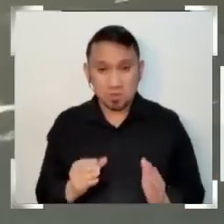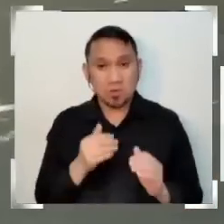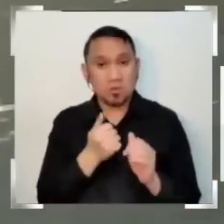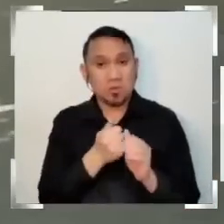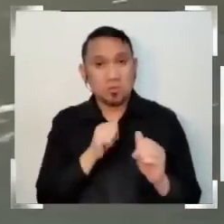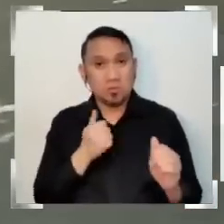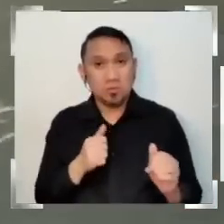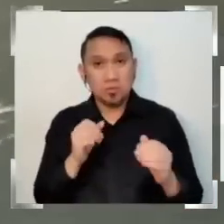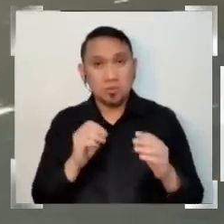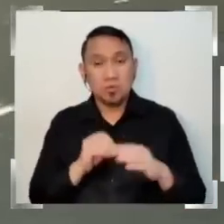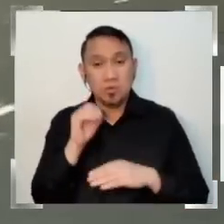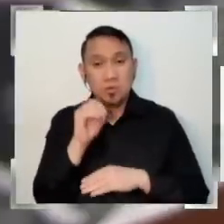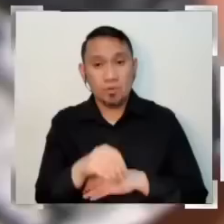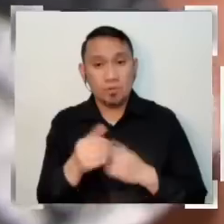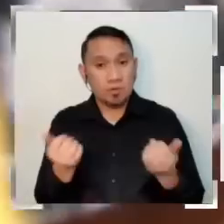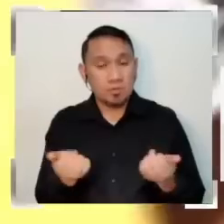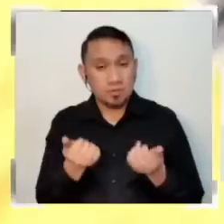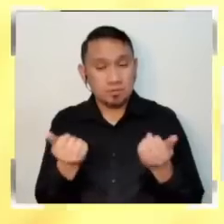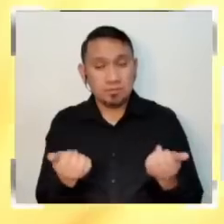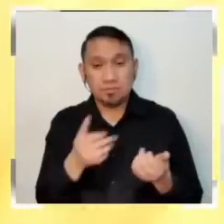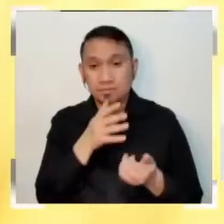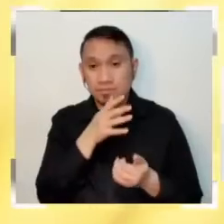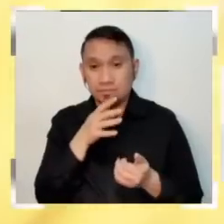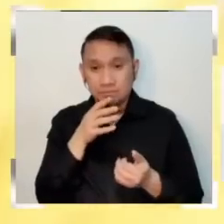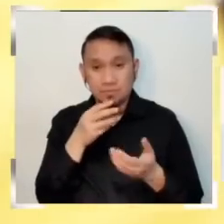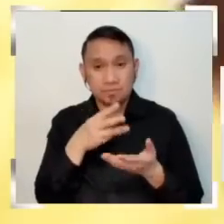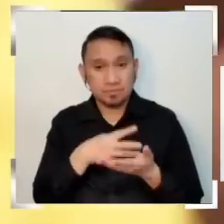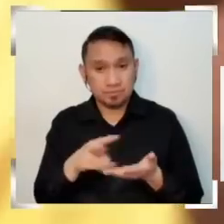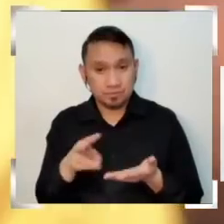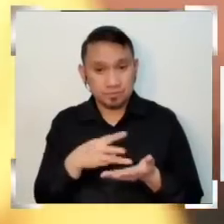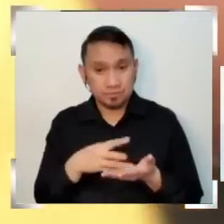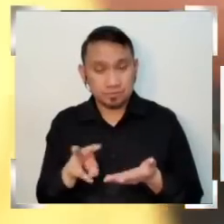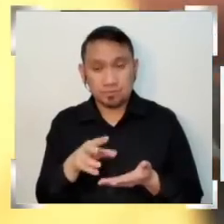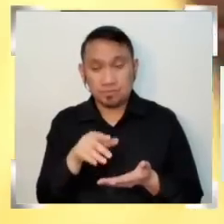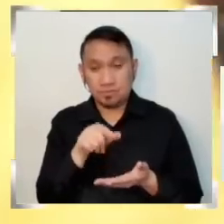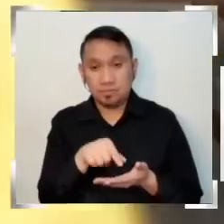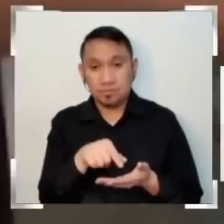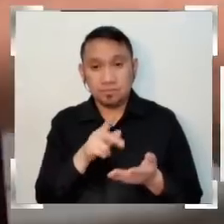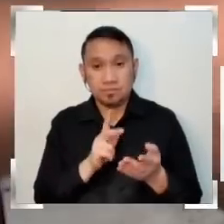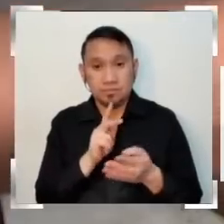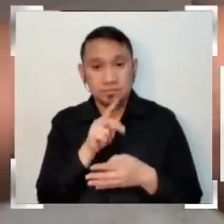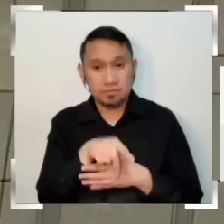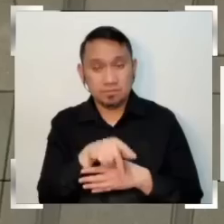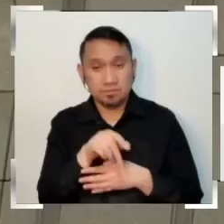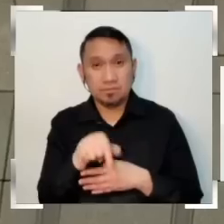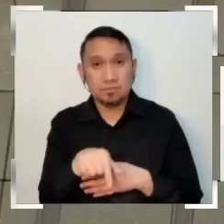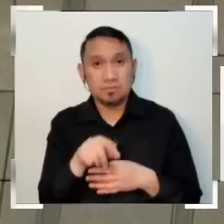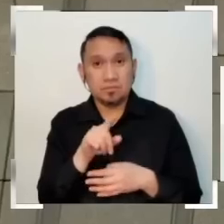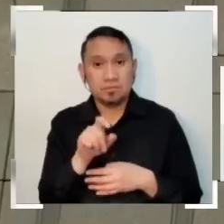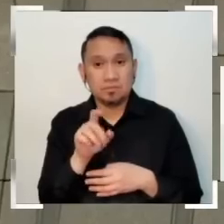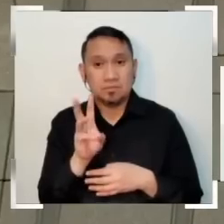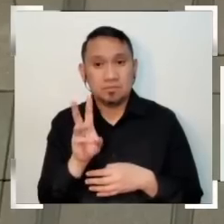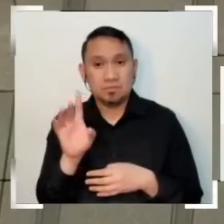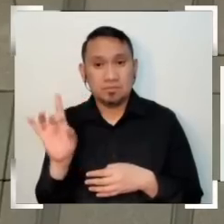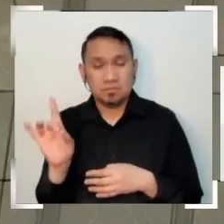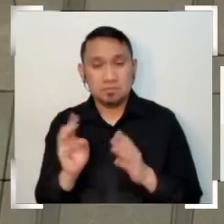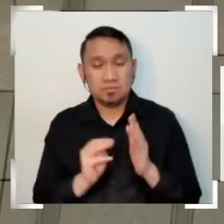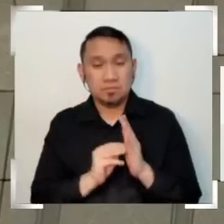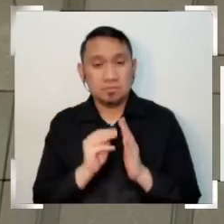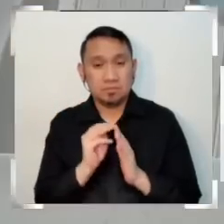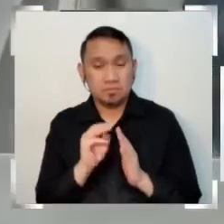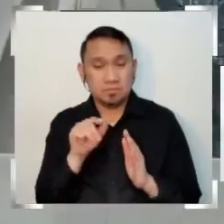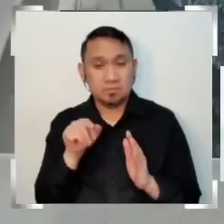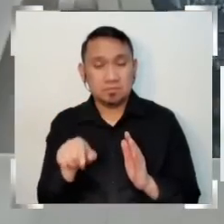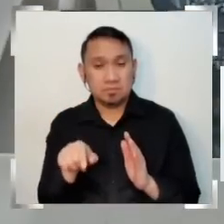oversupply at nasasayang ng mga pananim. Halagang katumbas ng 168 million pesos ang pondo para rito na grant mula sa Asian Development